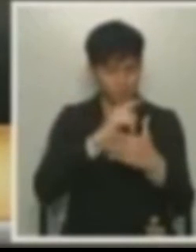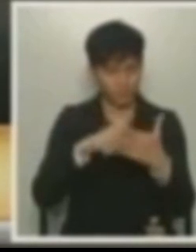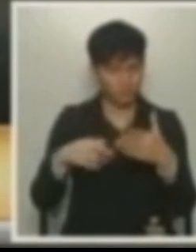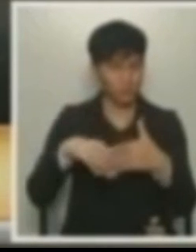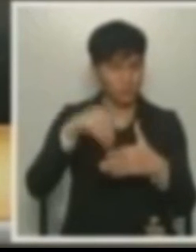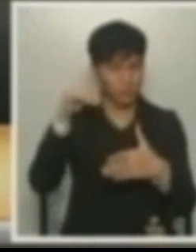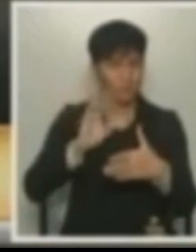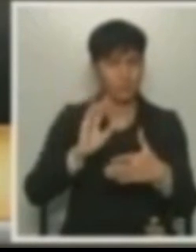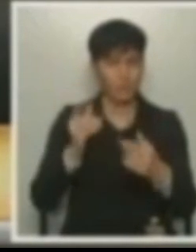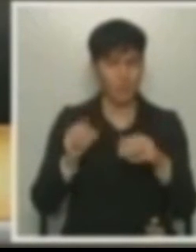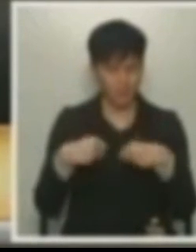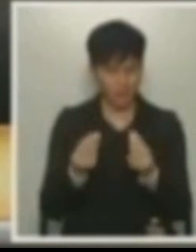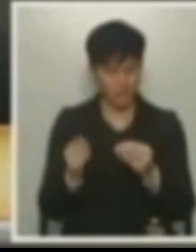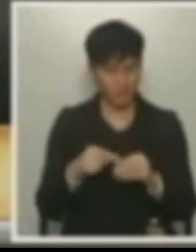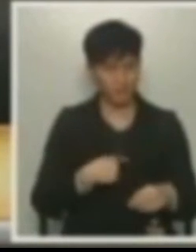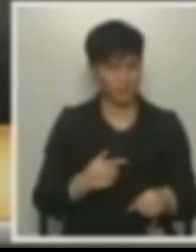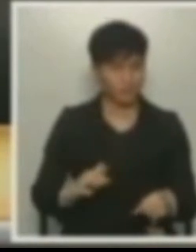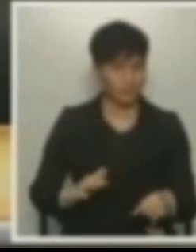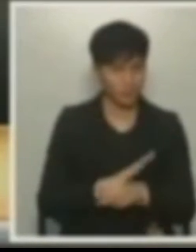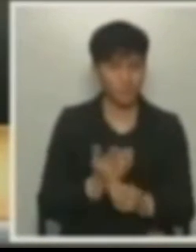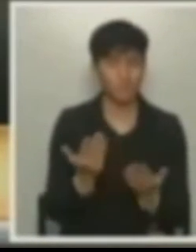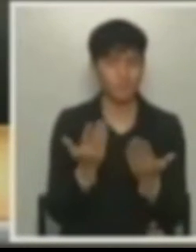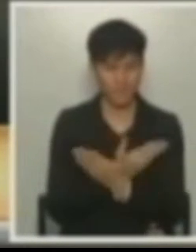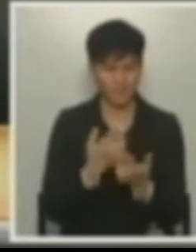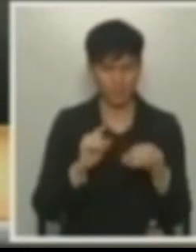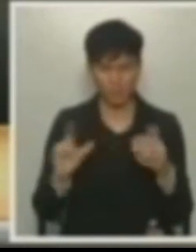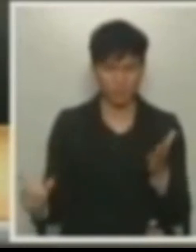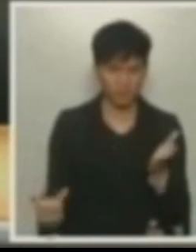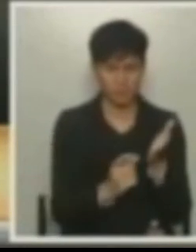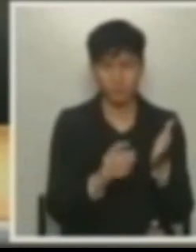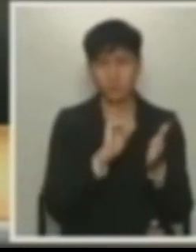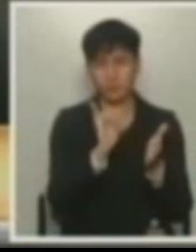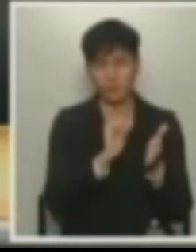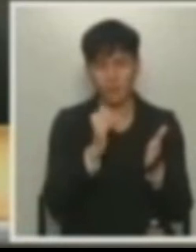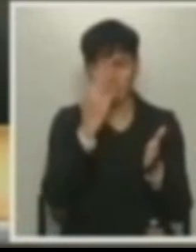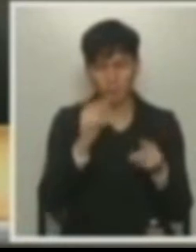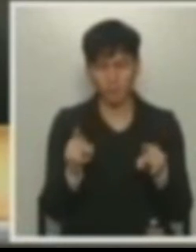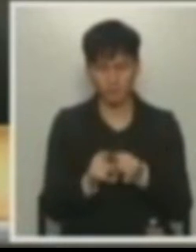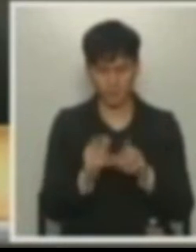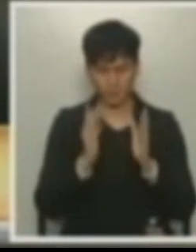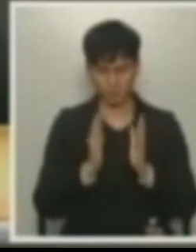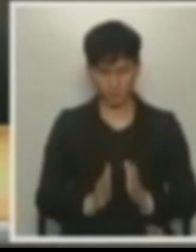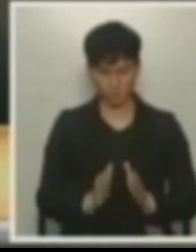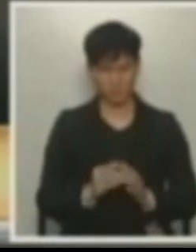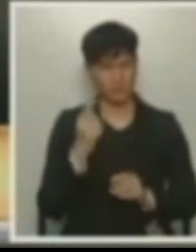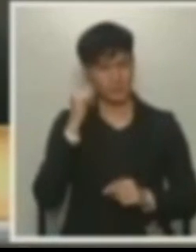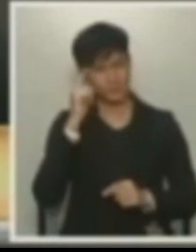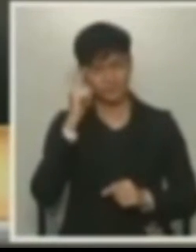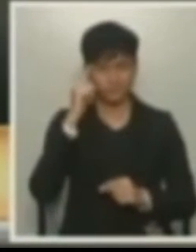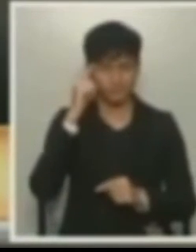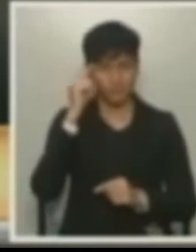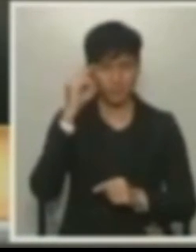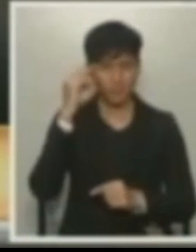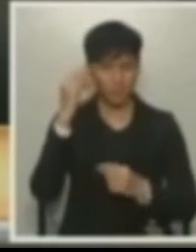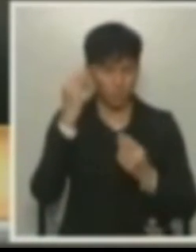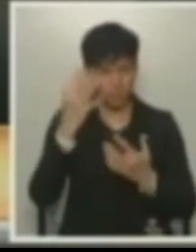ถูกบรรจุยัตติเข้ามาในสภาแห่งนี้เลยครับสาเหตุก็เนื่องมาจากว่าเรากังวลกันใจว่ารัฐธรรมนูญมาตรา77บังคับว่าต้องทำ